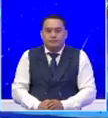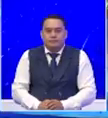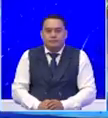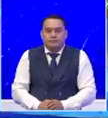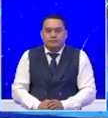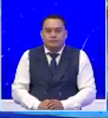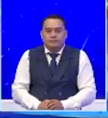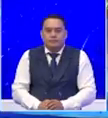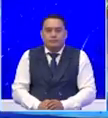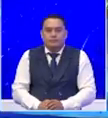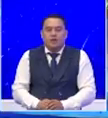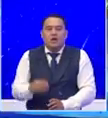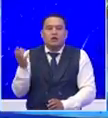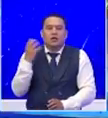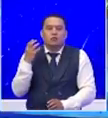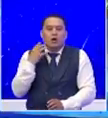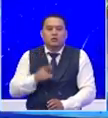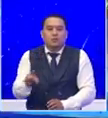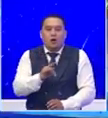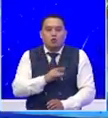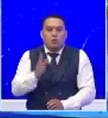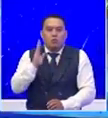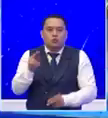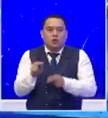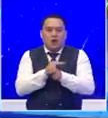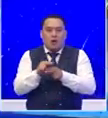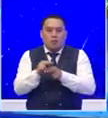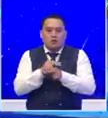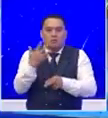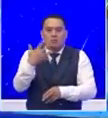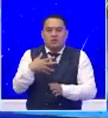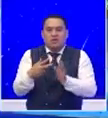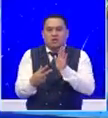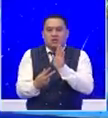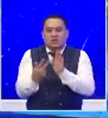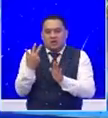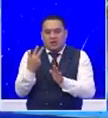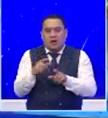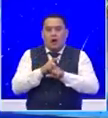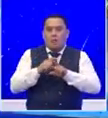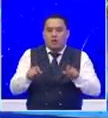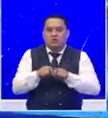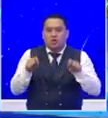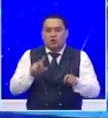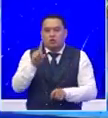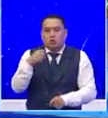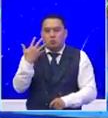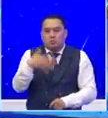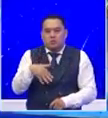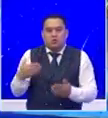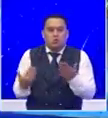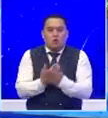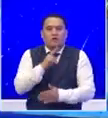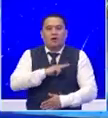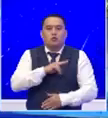Госпрограмма «В помощь». В текущем году в Кербулакском районе будут капитально отремонтированы 53 объекта с созданием более чем 150